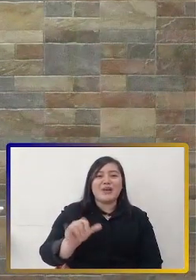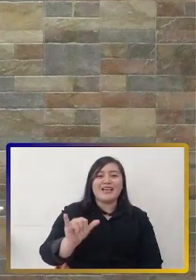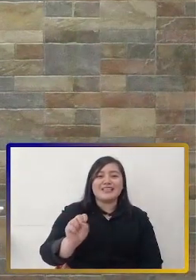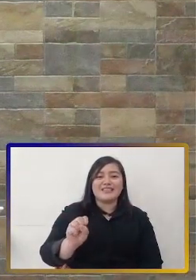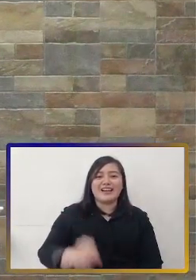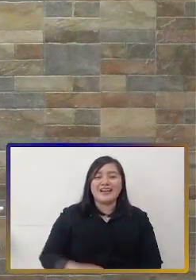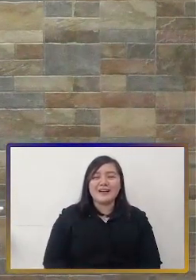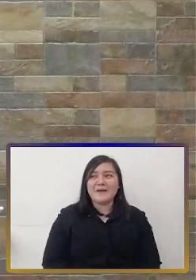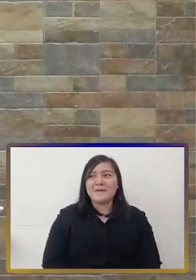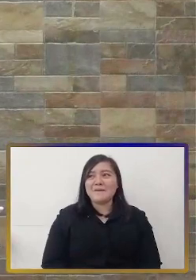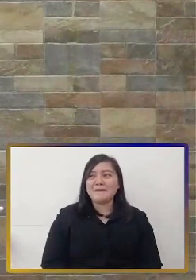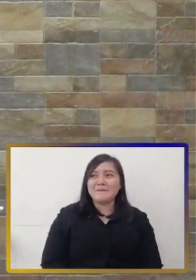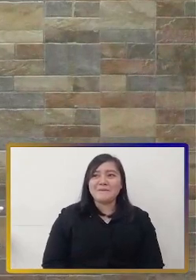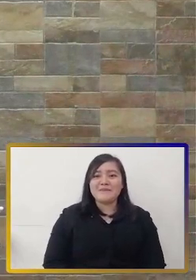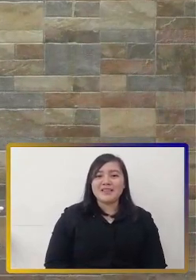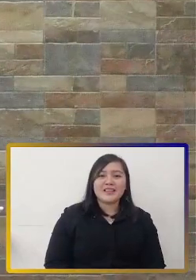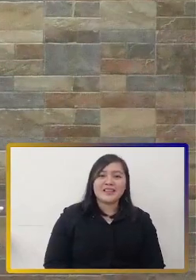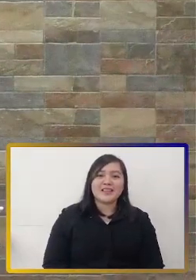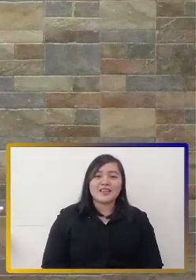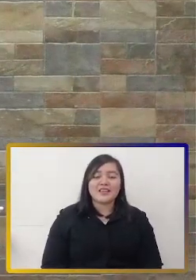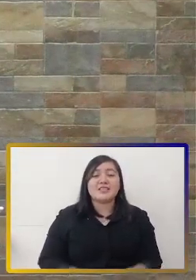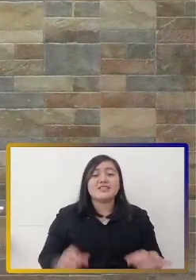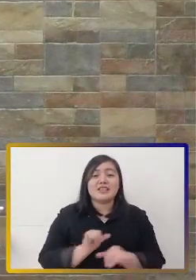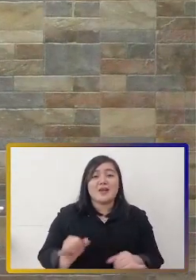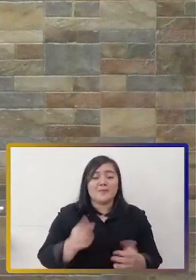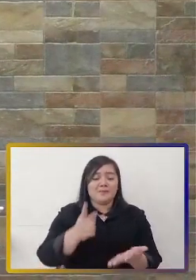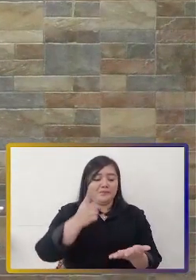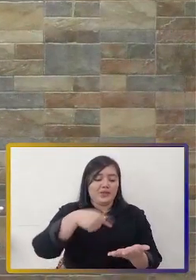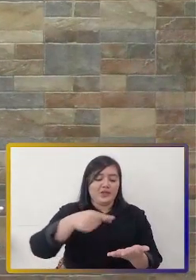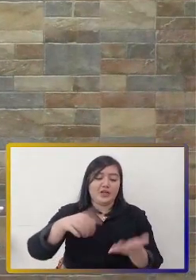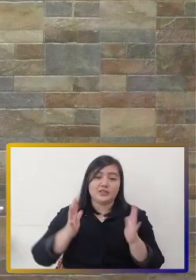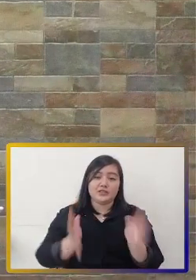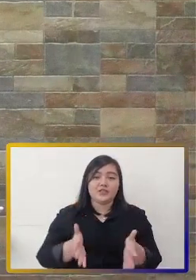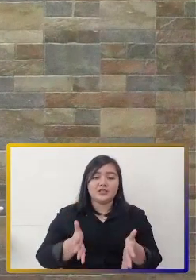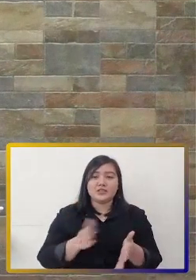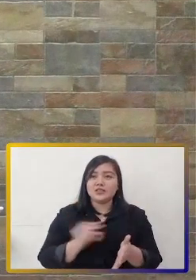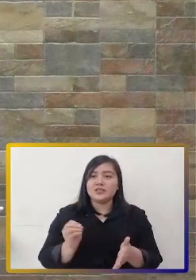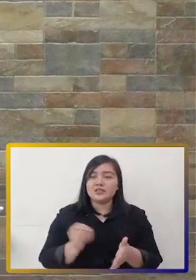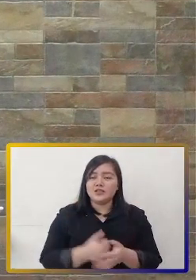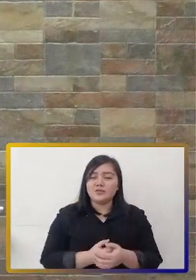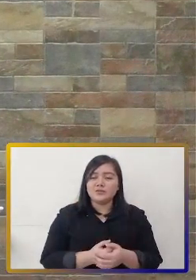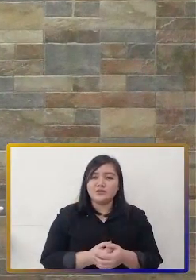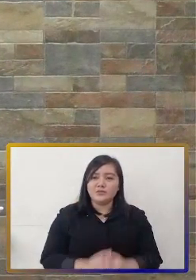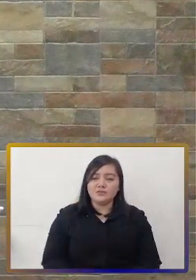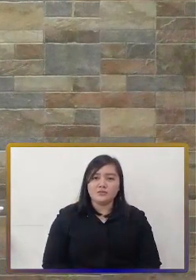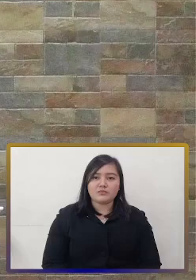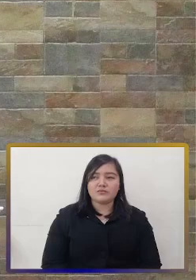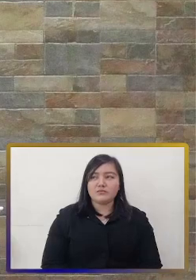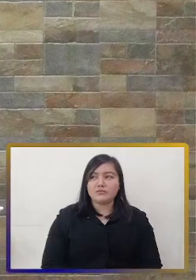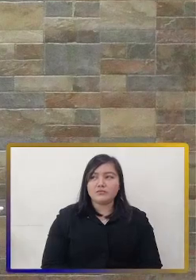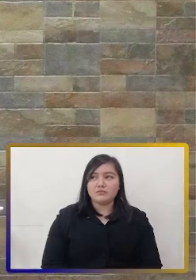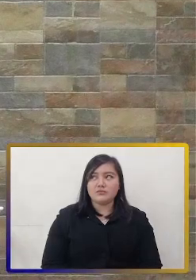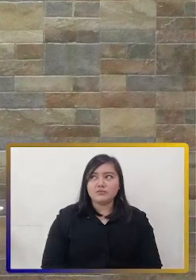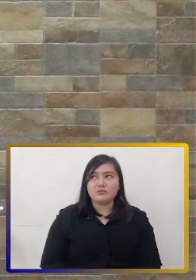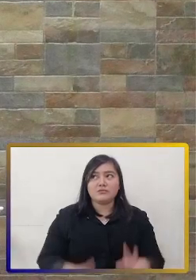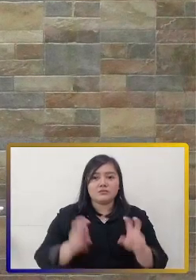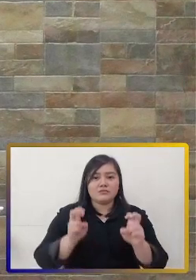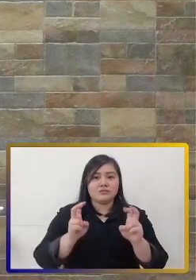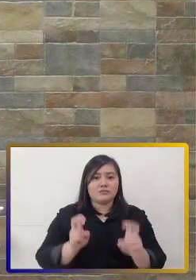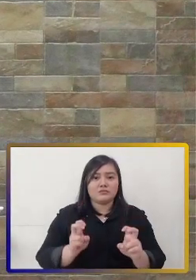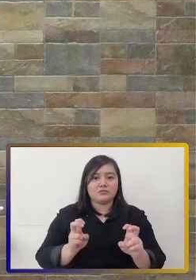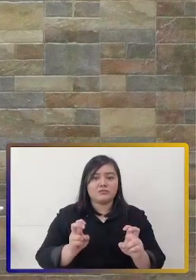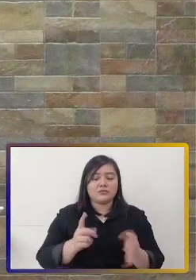his writings, isa po sa mga nagawa niyang sulat, ay nakalagay po, ay pinamagatang An